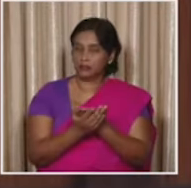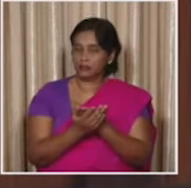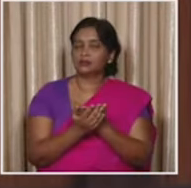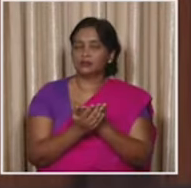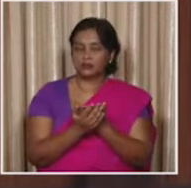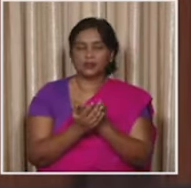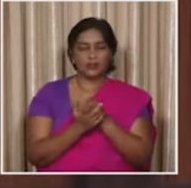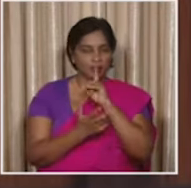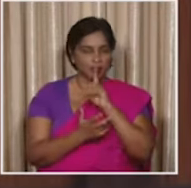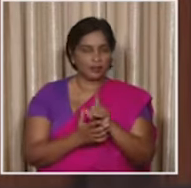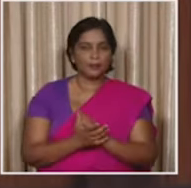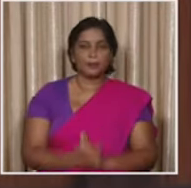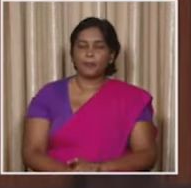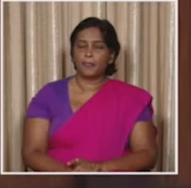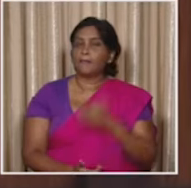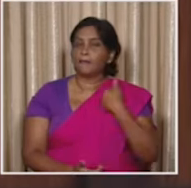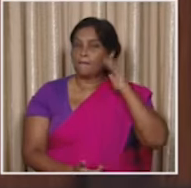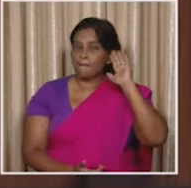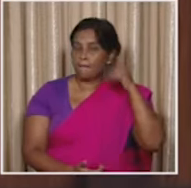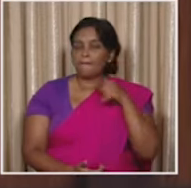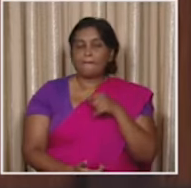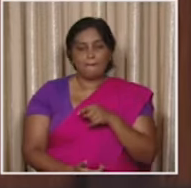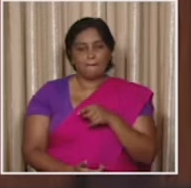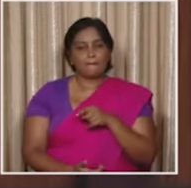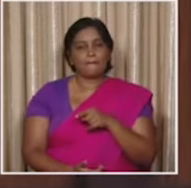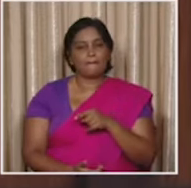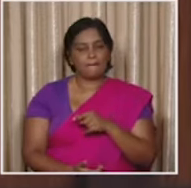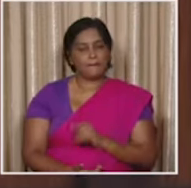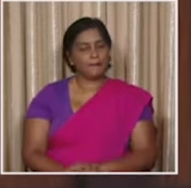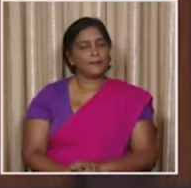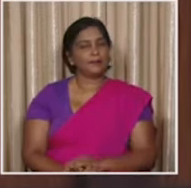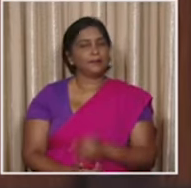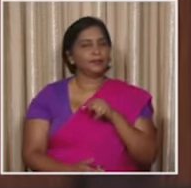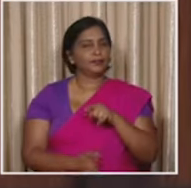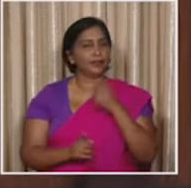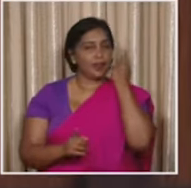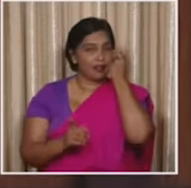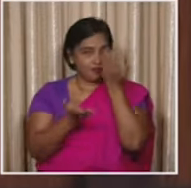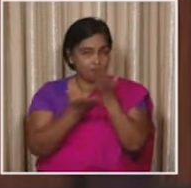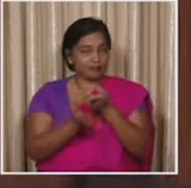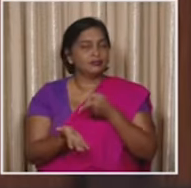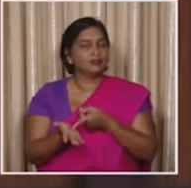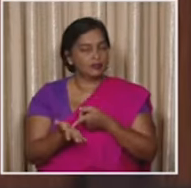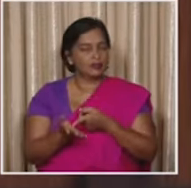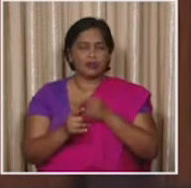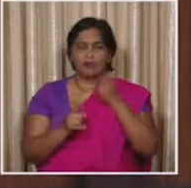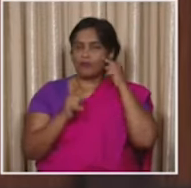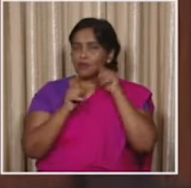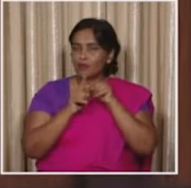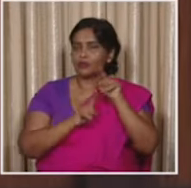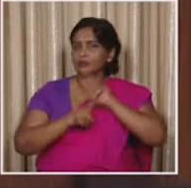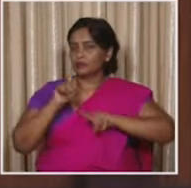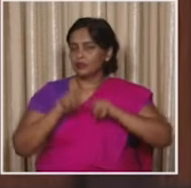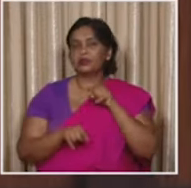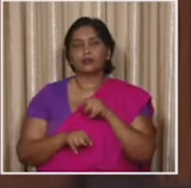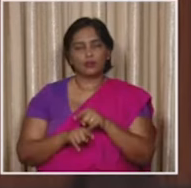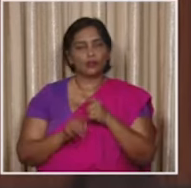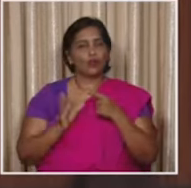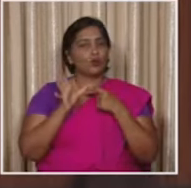Kuripaha, Tatpoda in the Tivakum Prayer Nele Pesum Poda, Idaka Padal Sola Kodia, Amateurum, Sabele